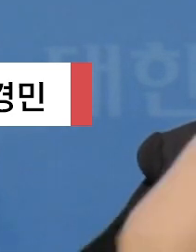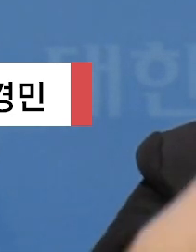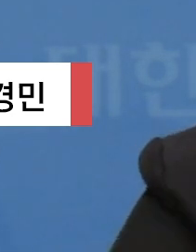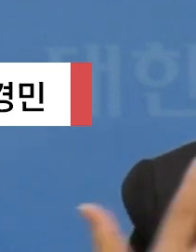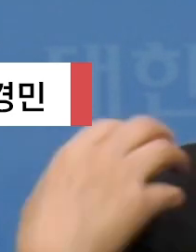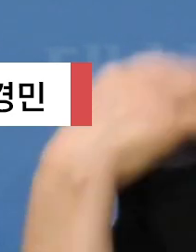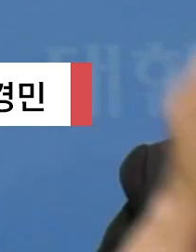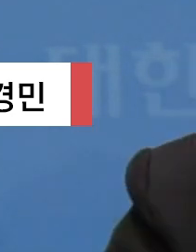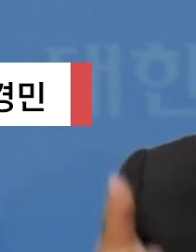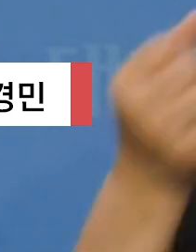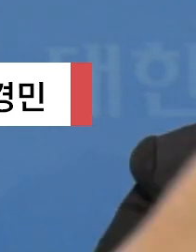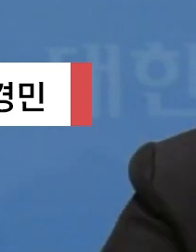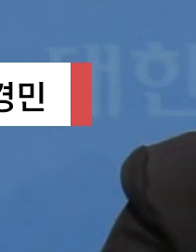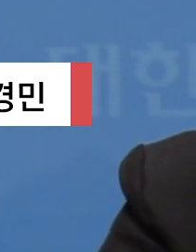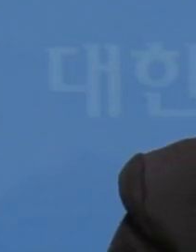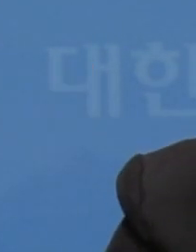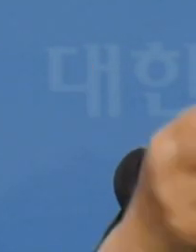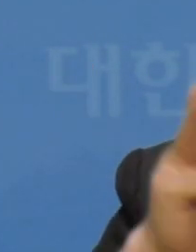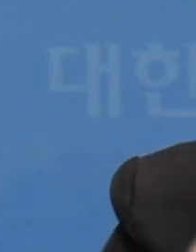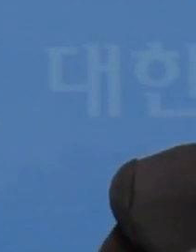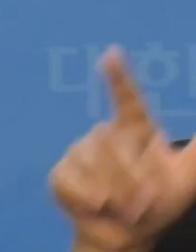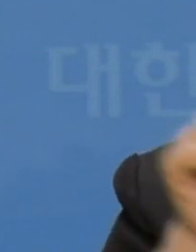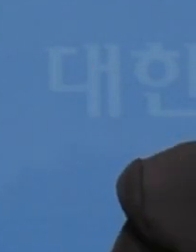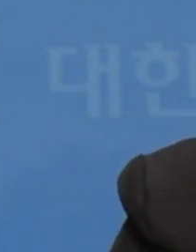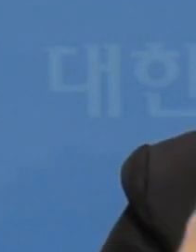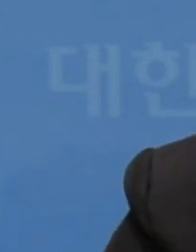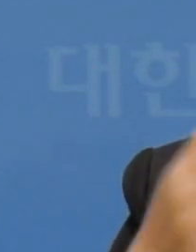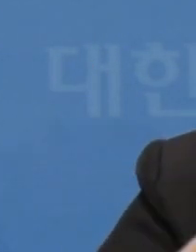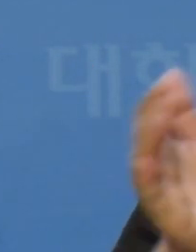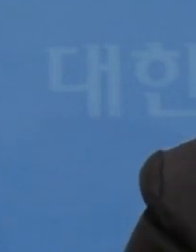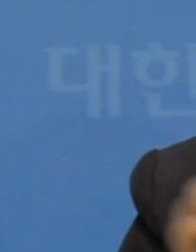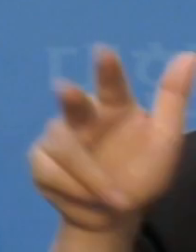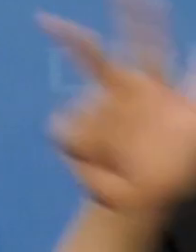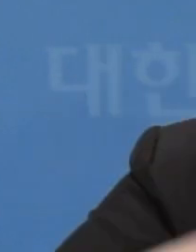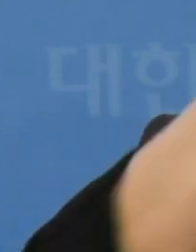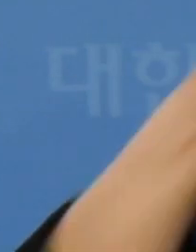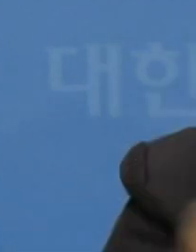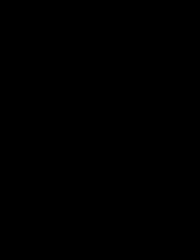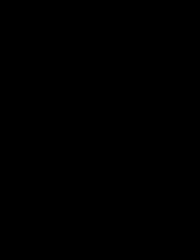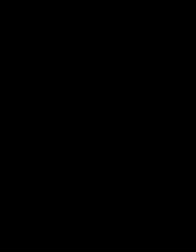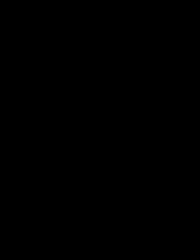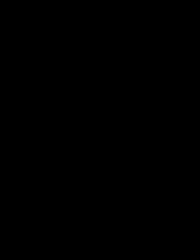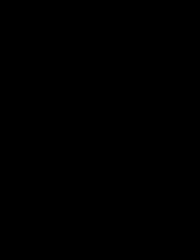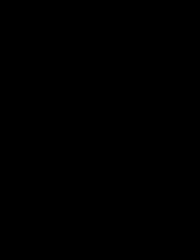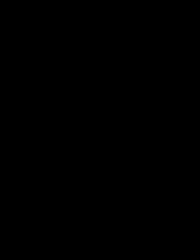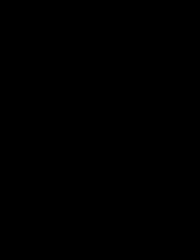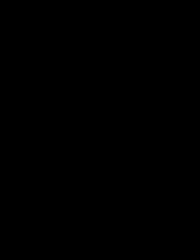회복하겠습니다. 2023년 9월 13일 더불어민주당 전국 청년회 일동.